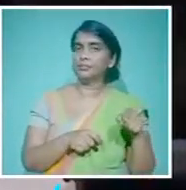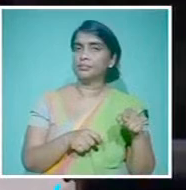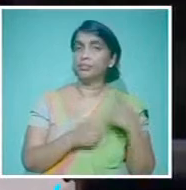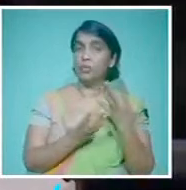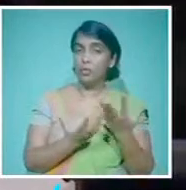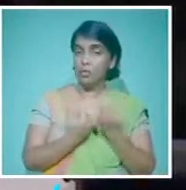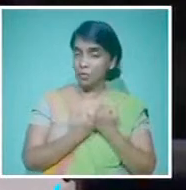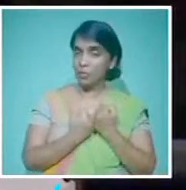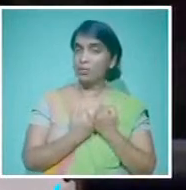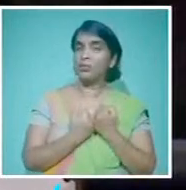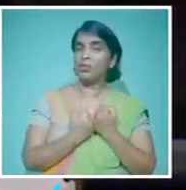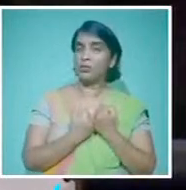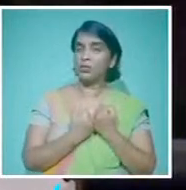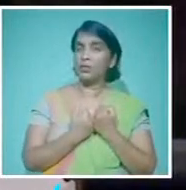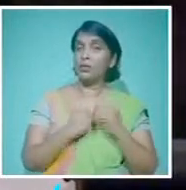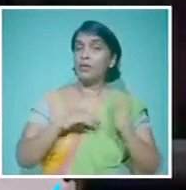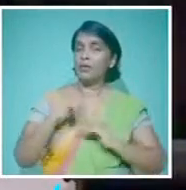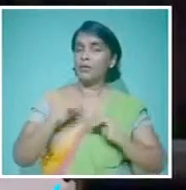awashya karana